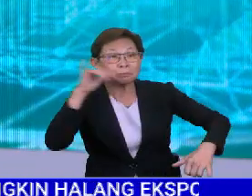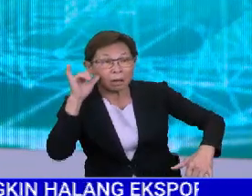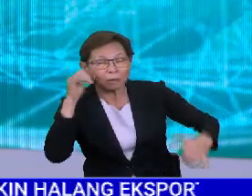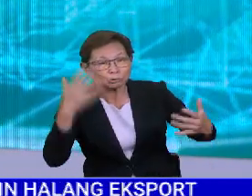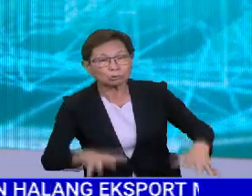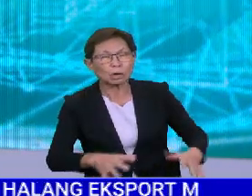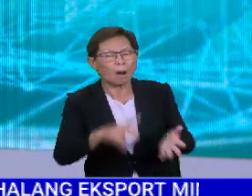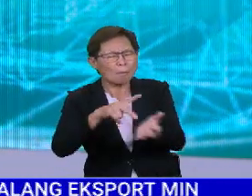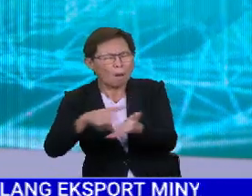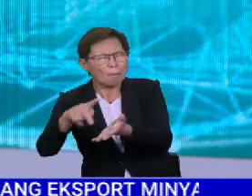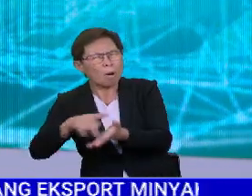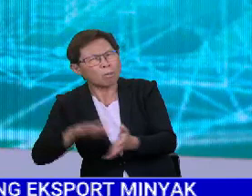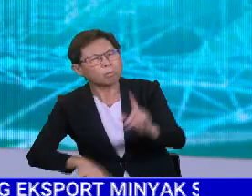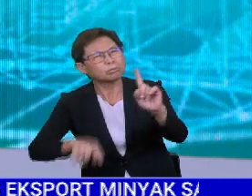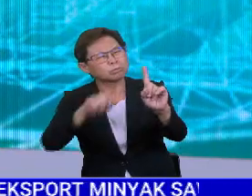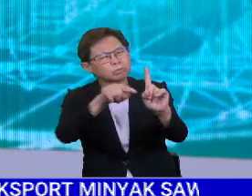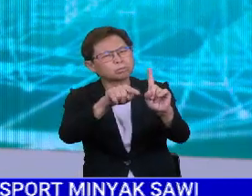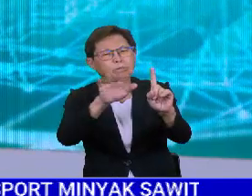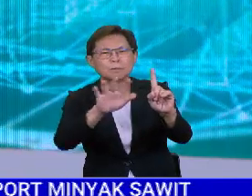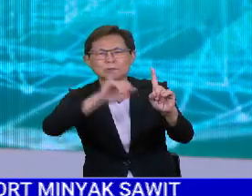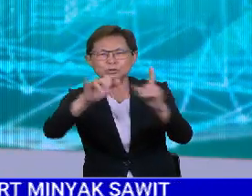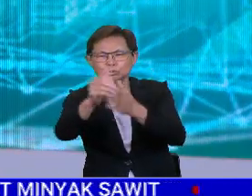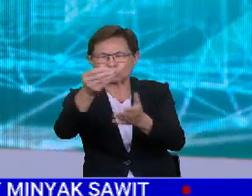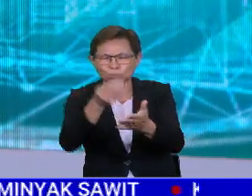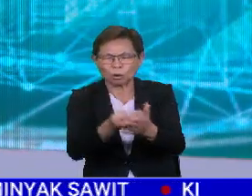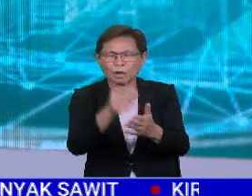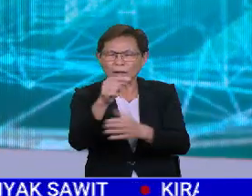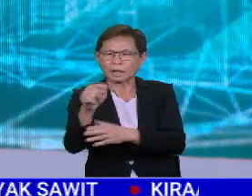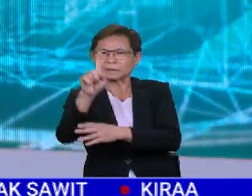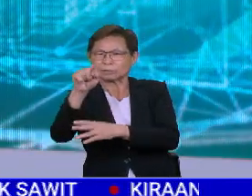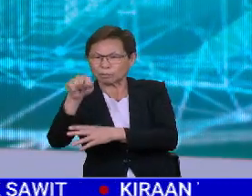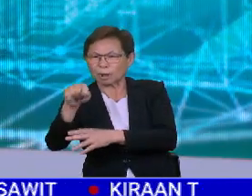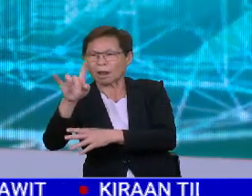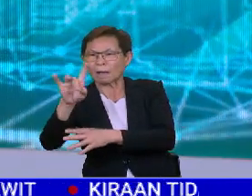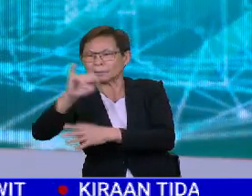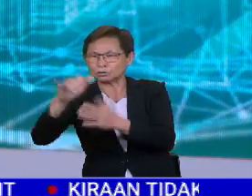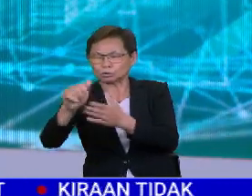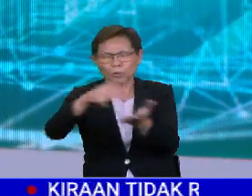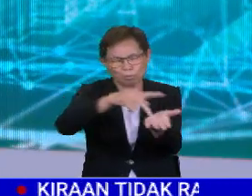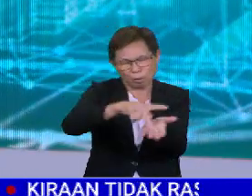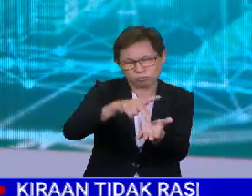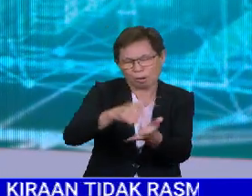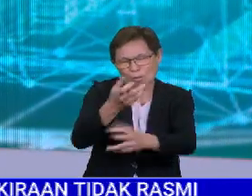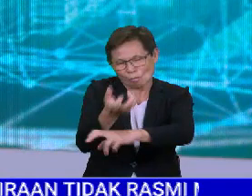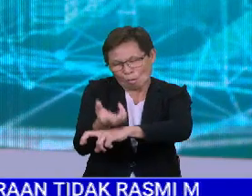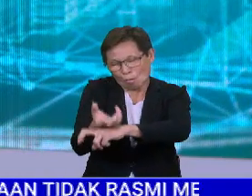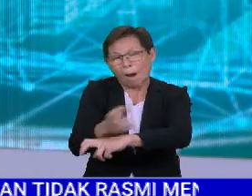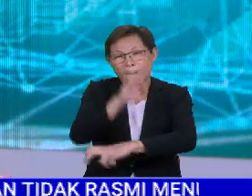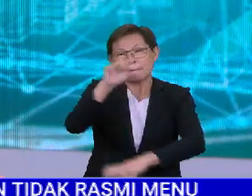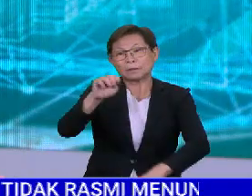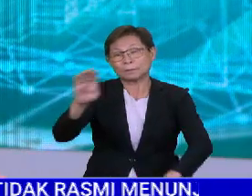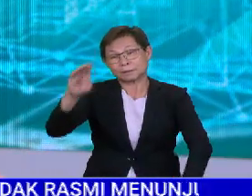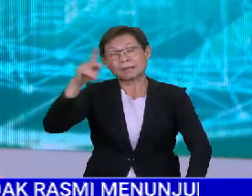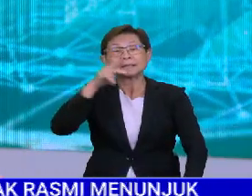dijangka menelan belanja antara 1.5 juta sehingga 1.8 juta ringgit. Menteri Besar Kedah Dato'